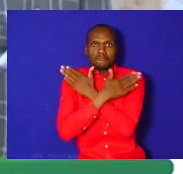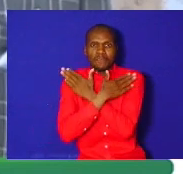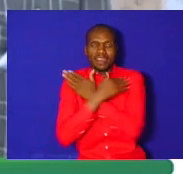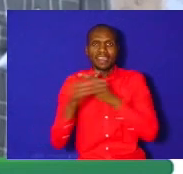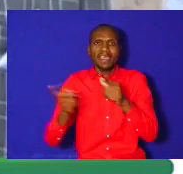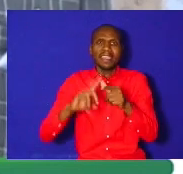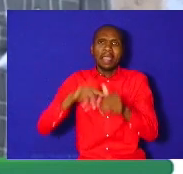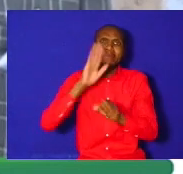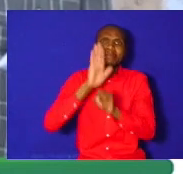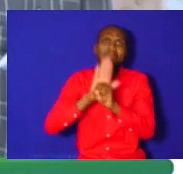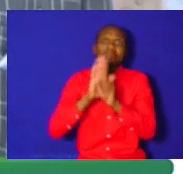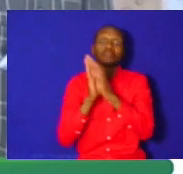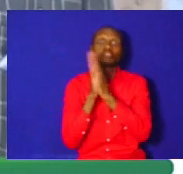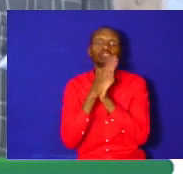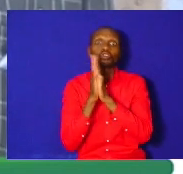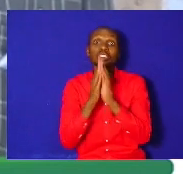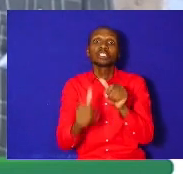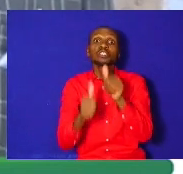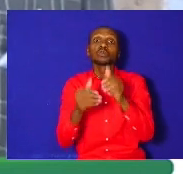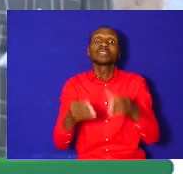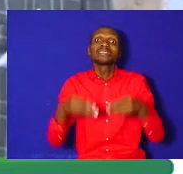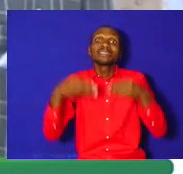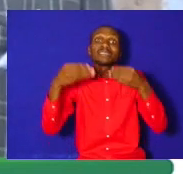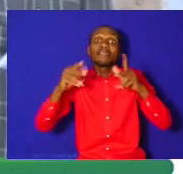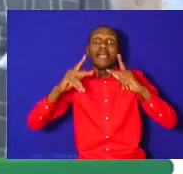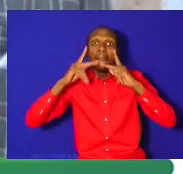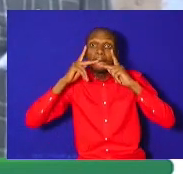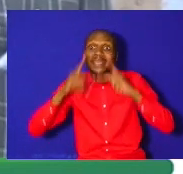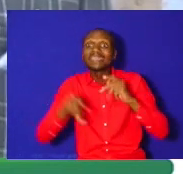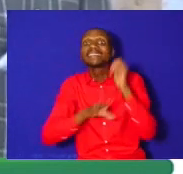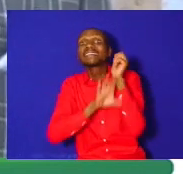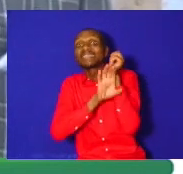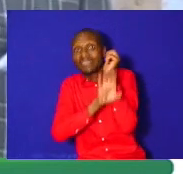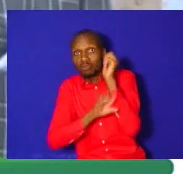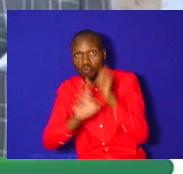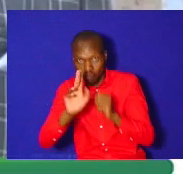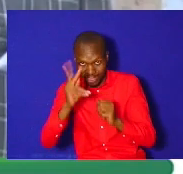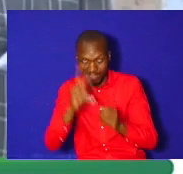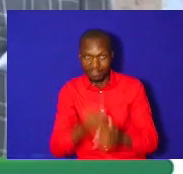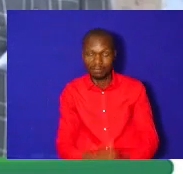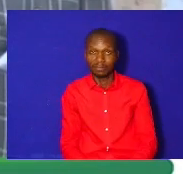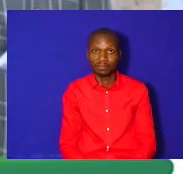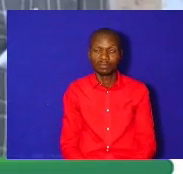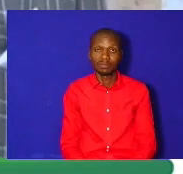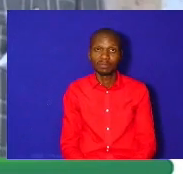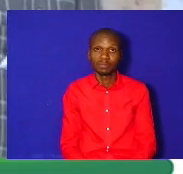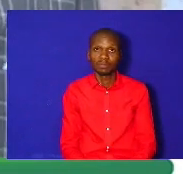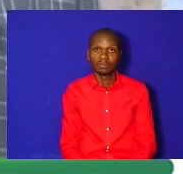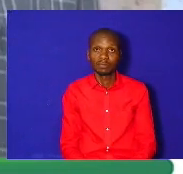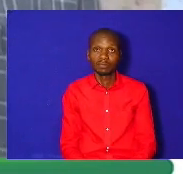maneno ingine ambao inaleta amani kwa nchi yetu ya Kenya. Na